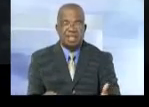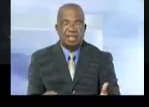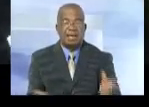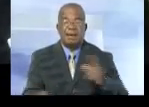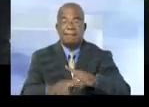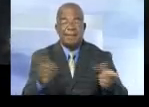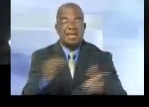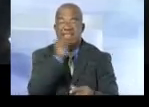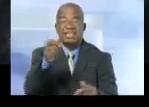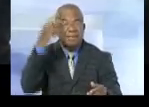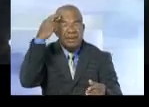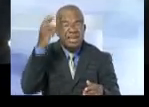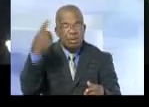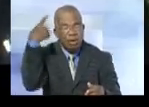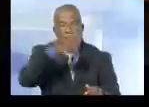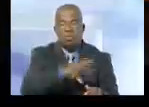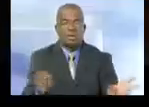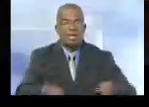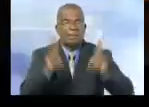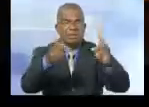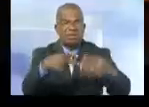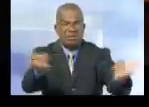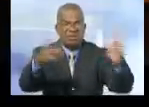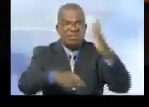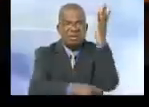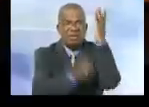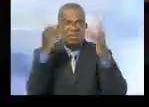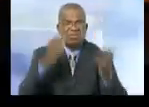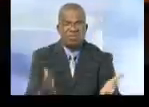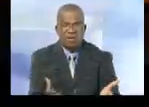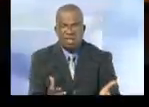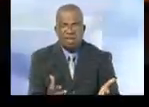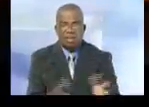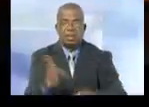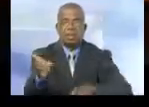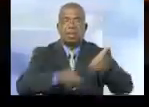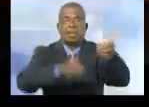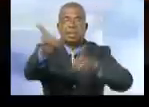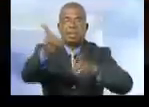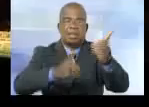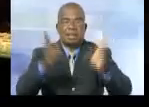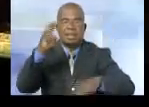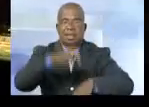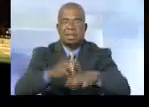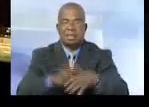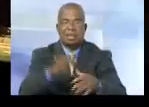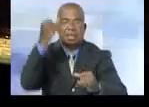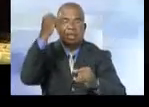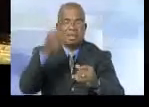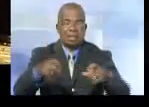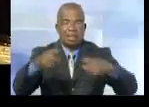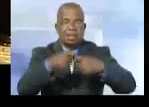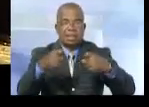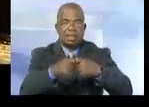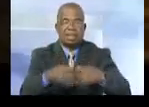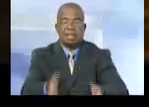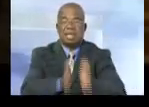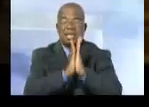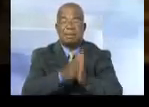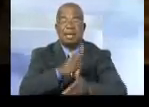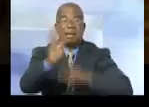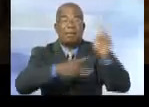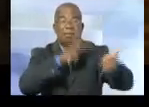plus avoir des coupures intempestives. La direction de la CIE invite les populations à dénoncer tout acte